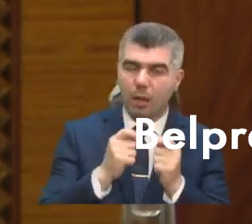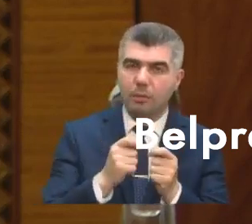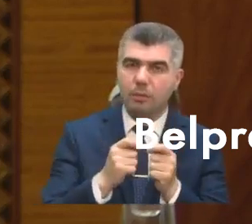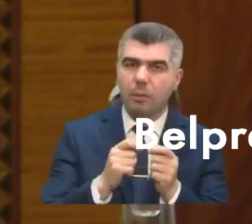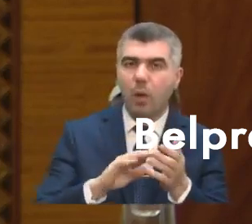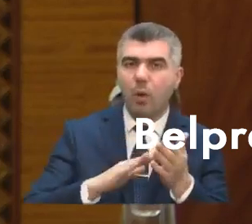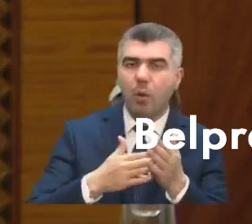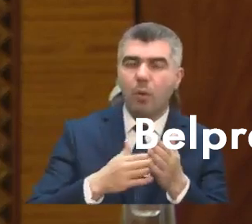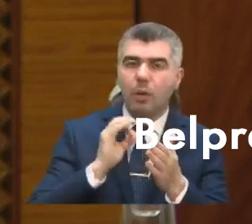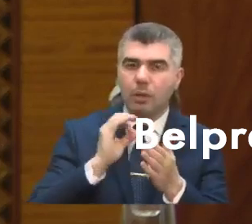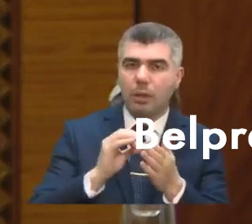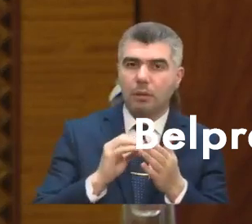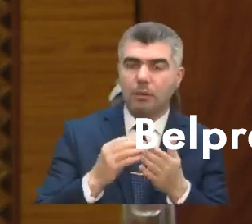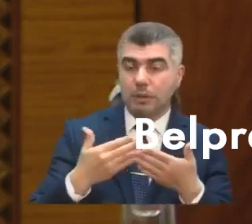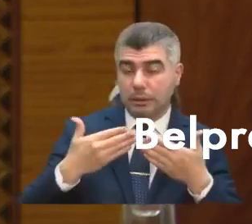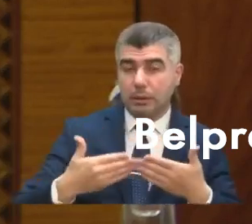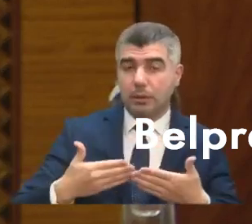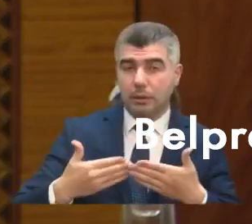بقلق وبدقة